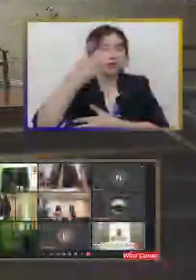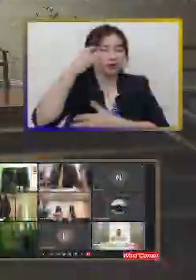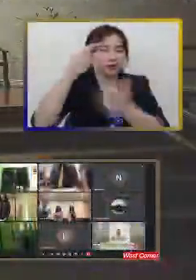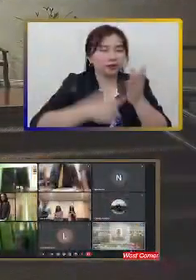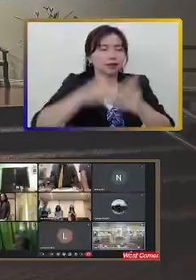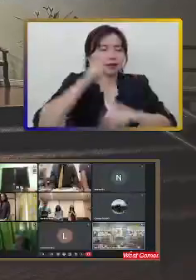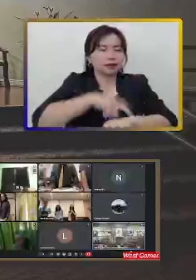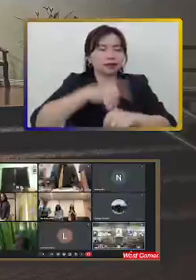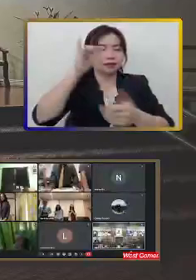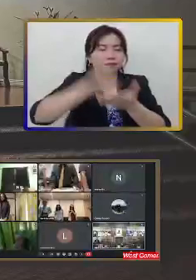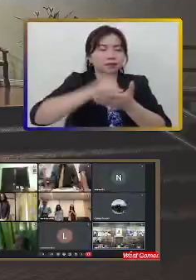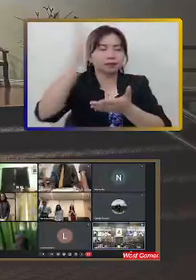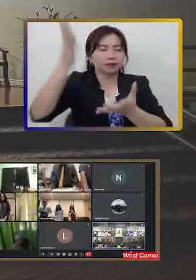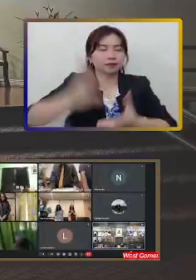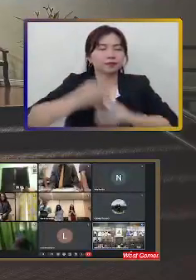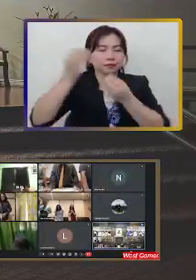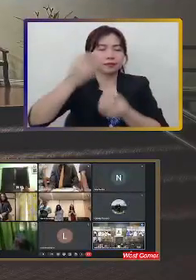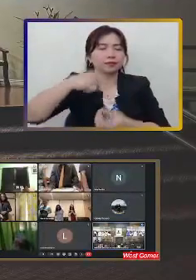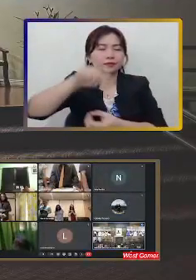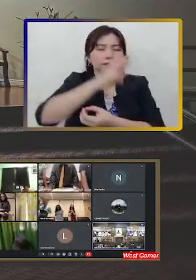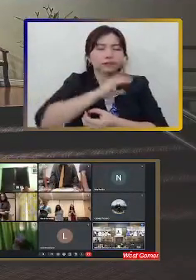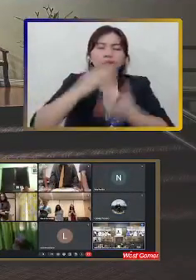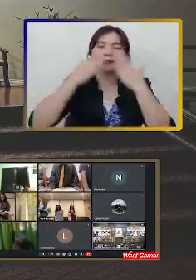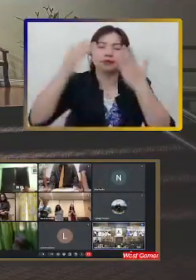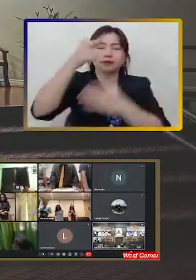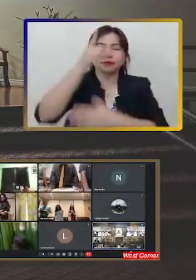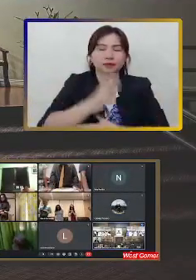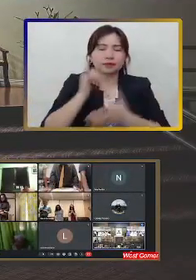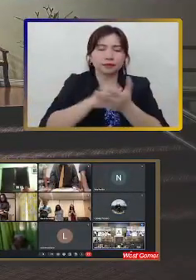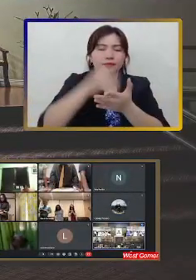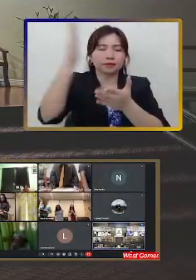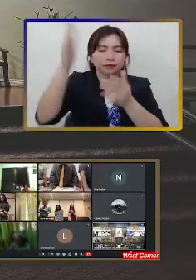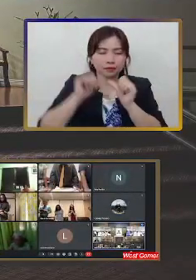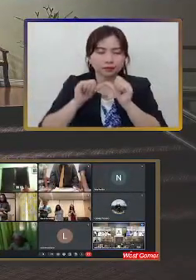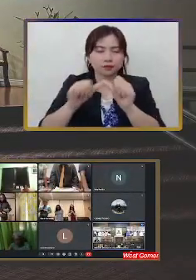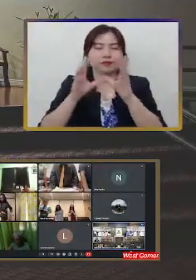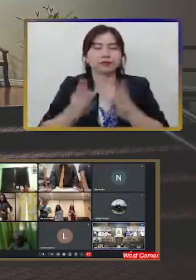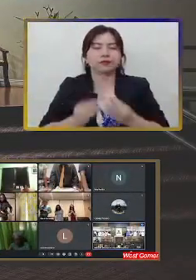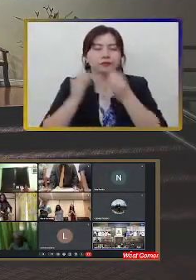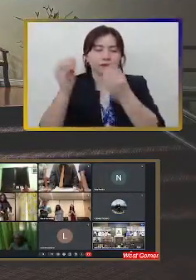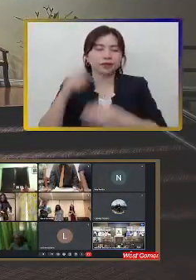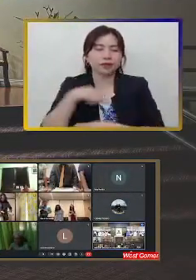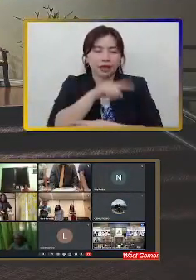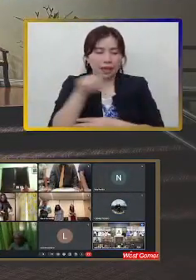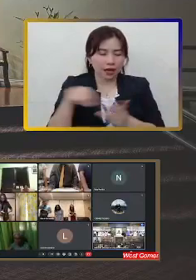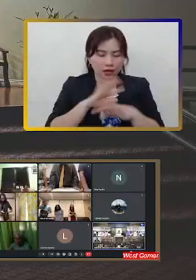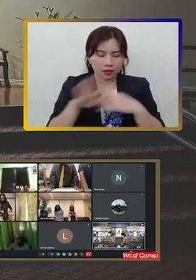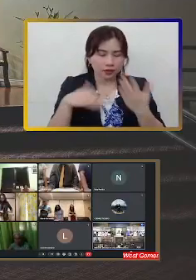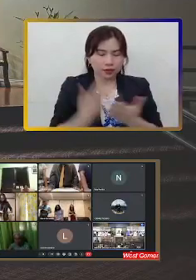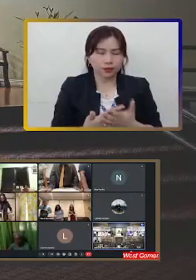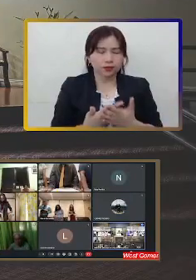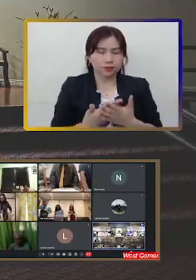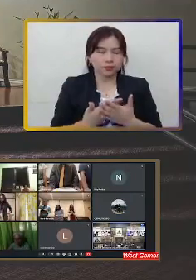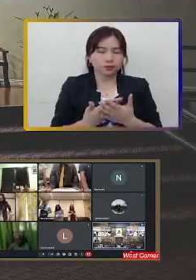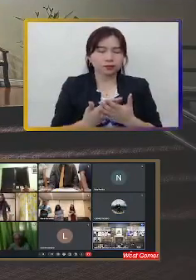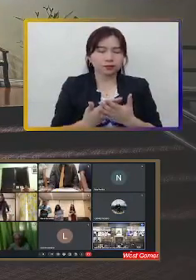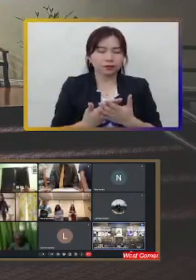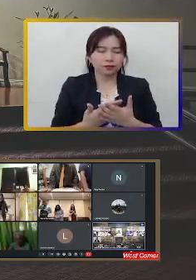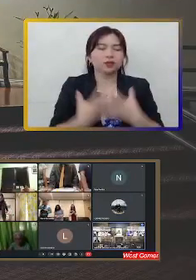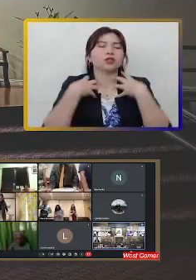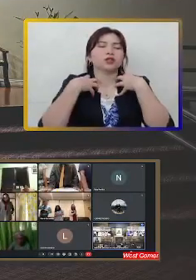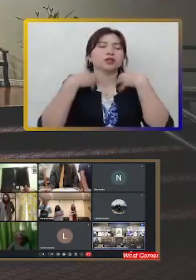ipinagkaloob niyo po sa amin Salamat po Panginoon at patuloy niyo pong binibigyan ng baw is po sa amin Panginoon ng ah ah ah